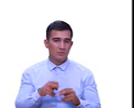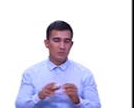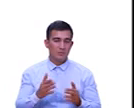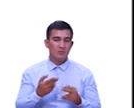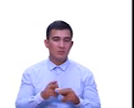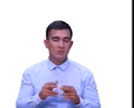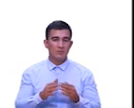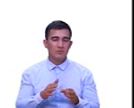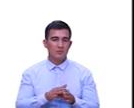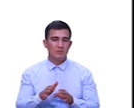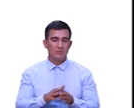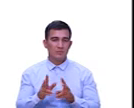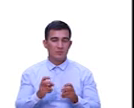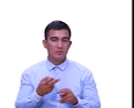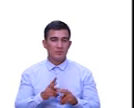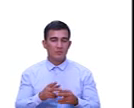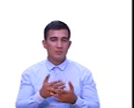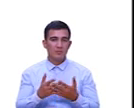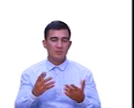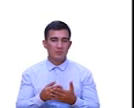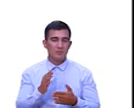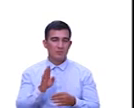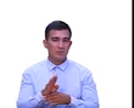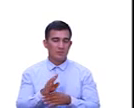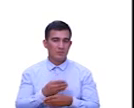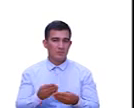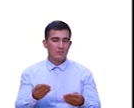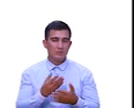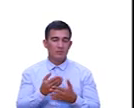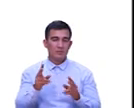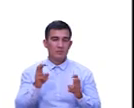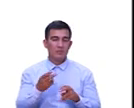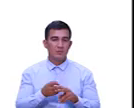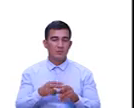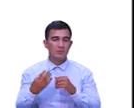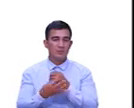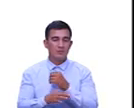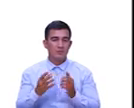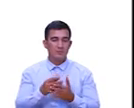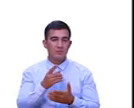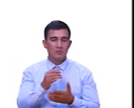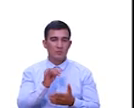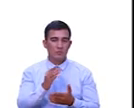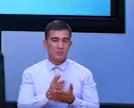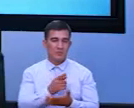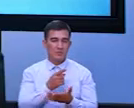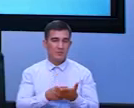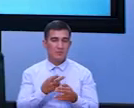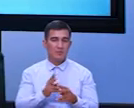endi mustaqil bajarish uchun ushbu topshiriqlarni yozib oling. Mavzu oxiridagi savollarga javob yozing